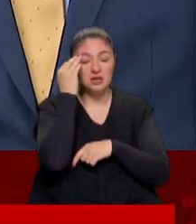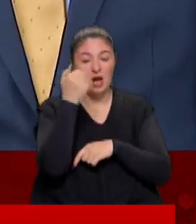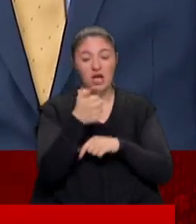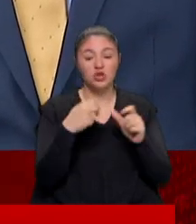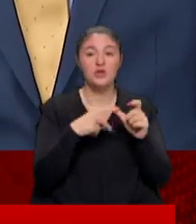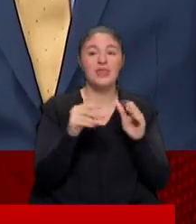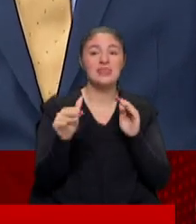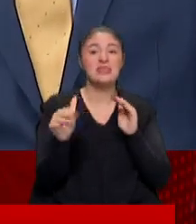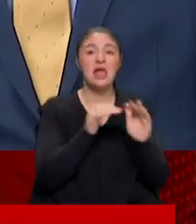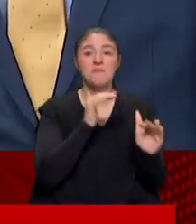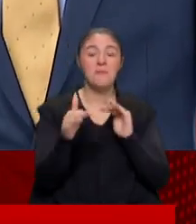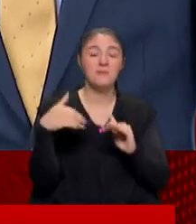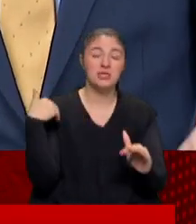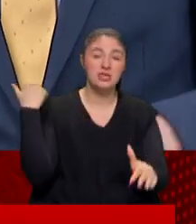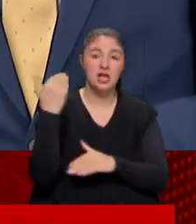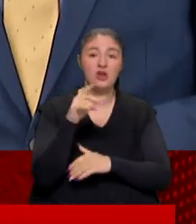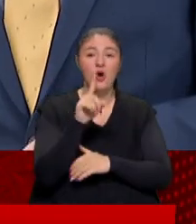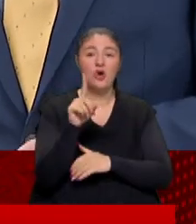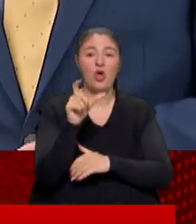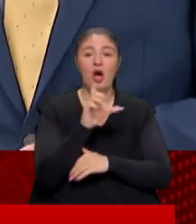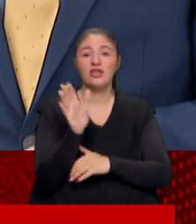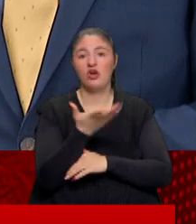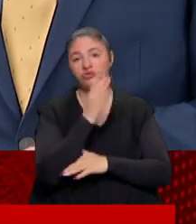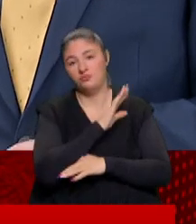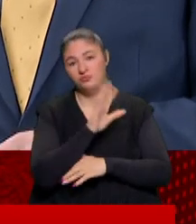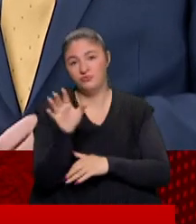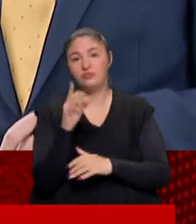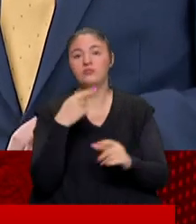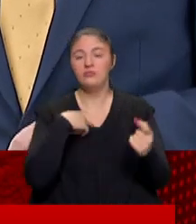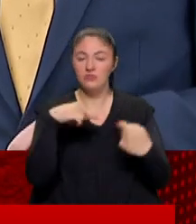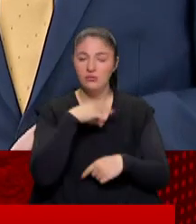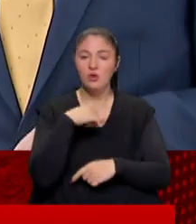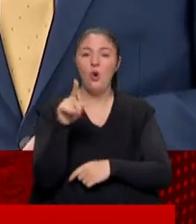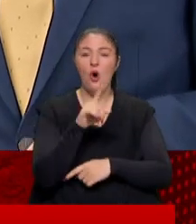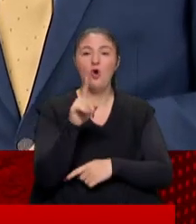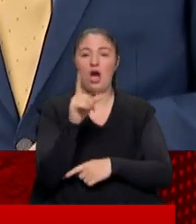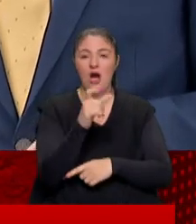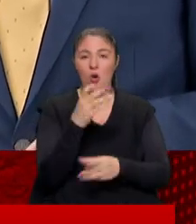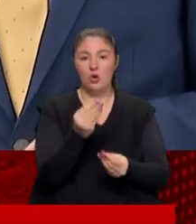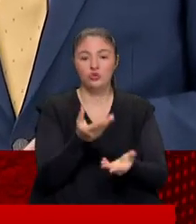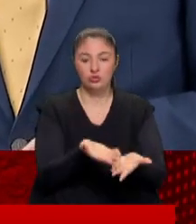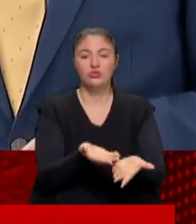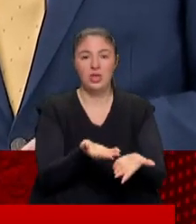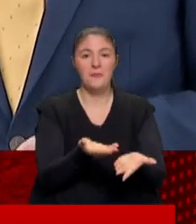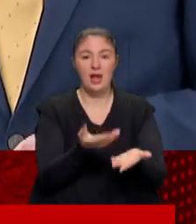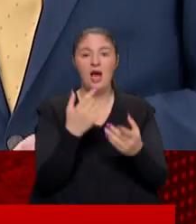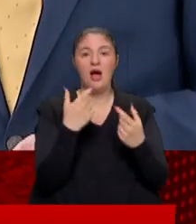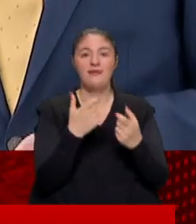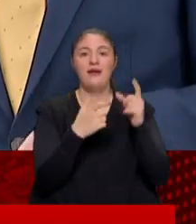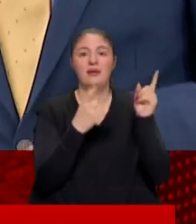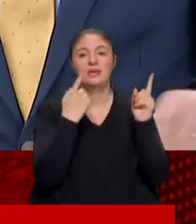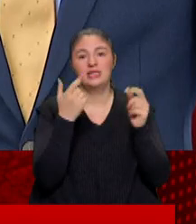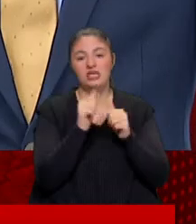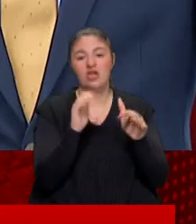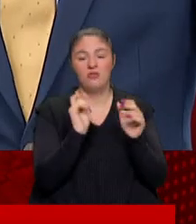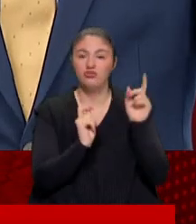6 Şubat depreminin üzerinden 10 ay geçti ve biz 10. ayda Hatay'dan bir